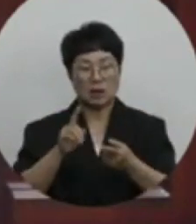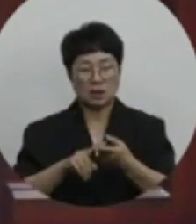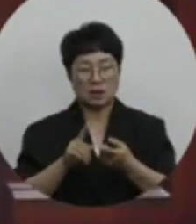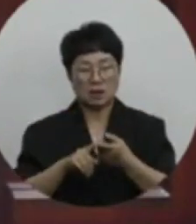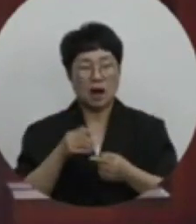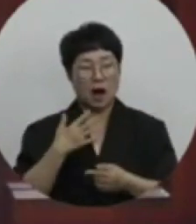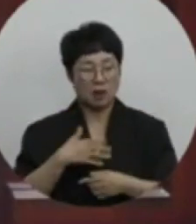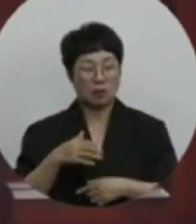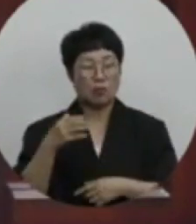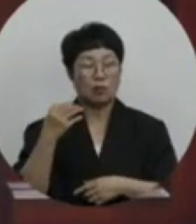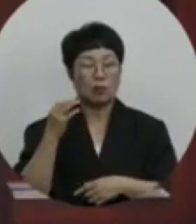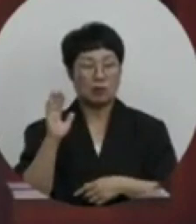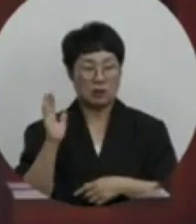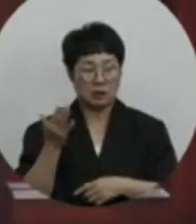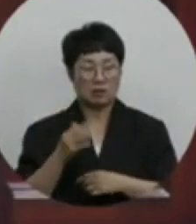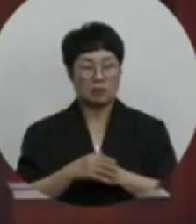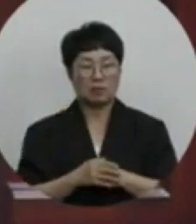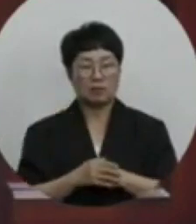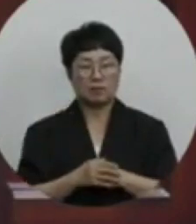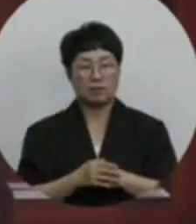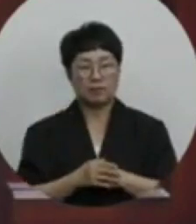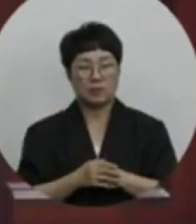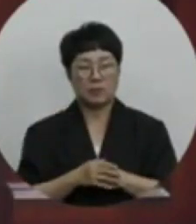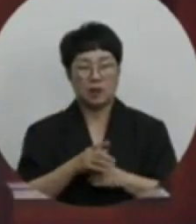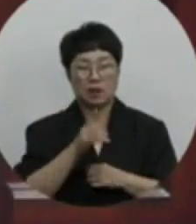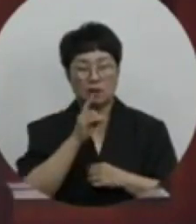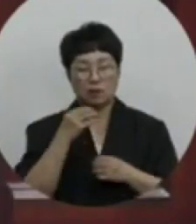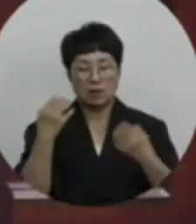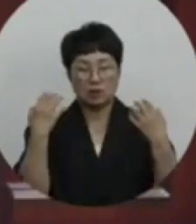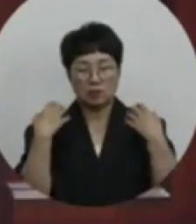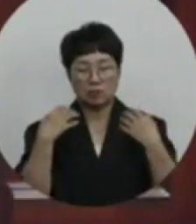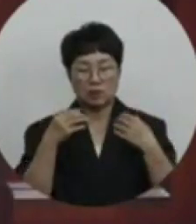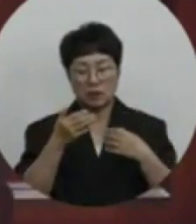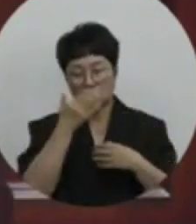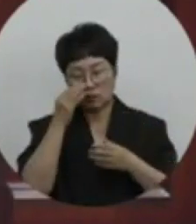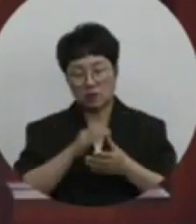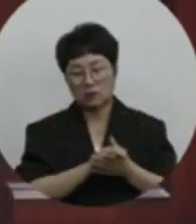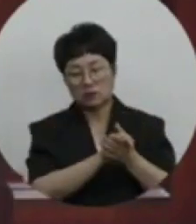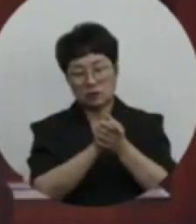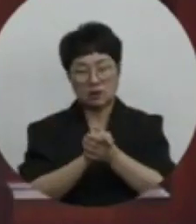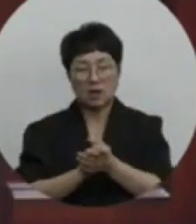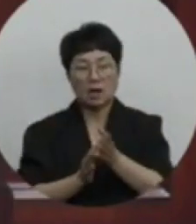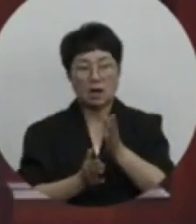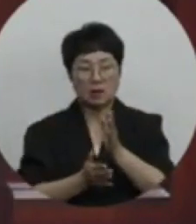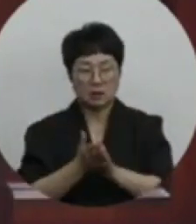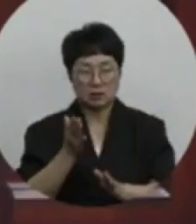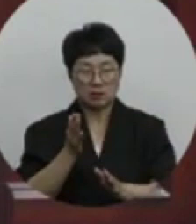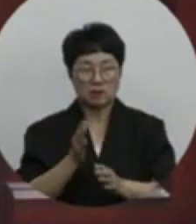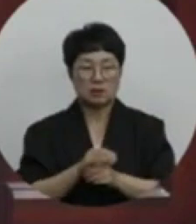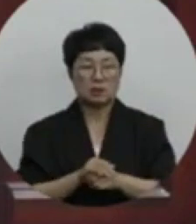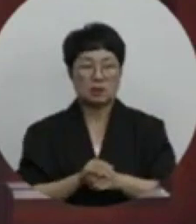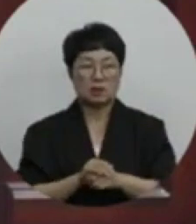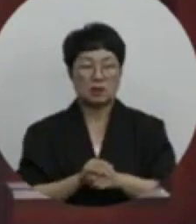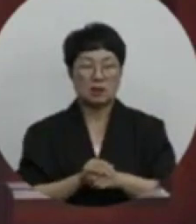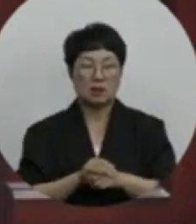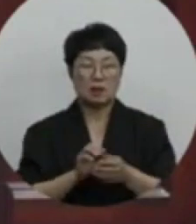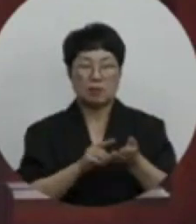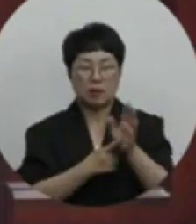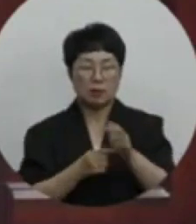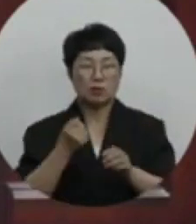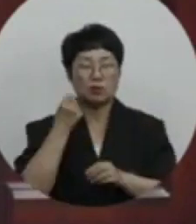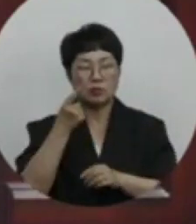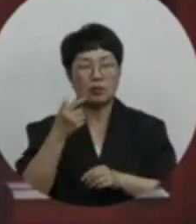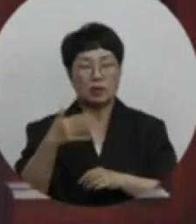알고 계셨으리라고 생각합니다. 중앙정부의 청년 친화도시 추진 계획안이 발표된 지 6개월도 지나지